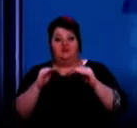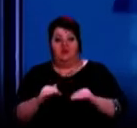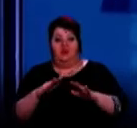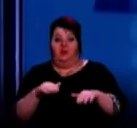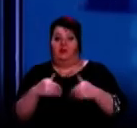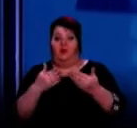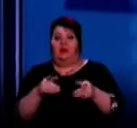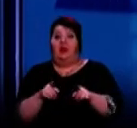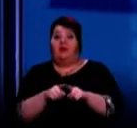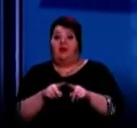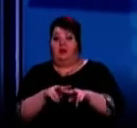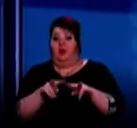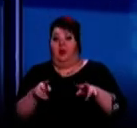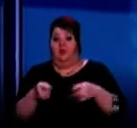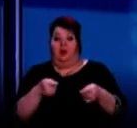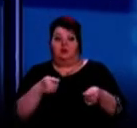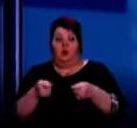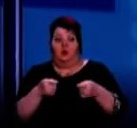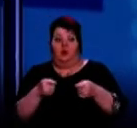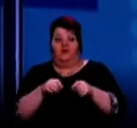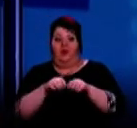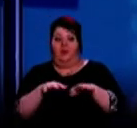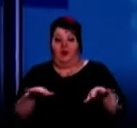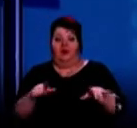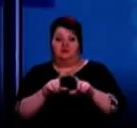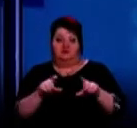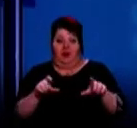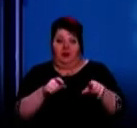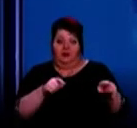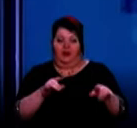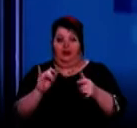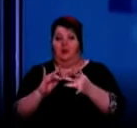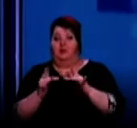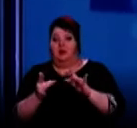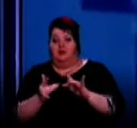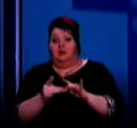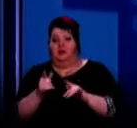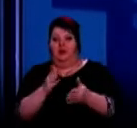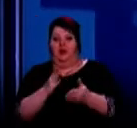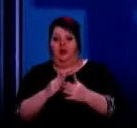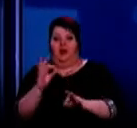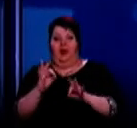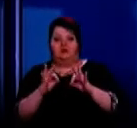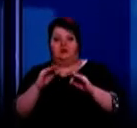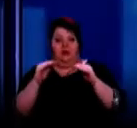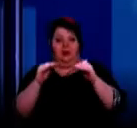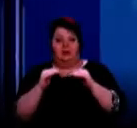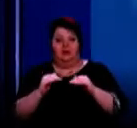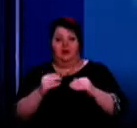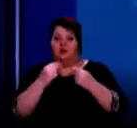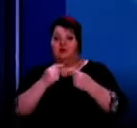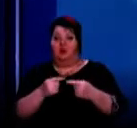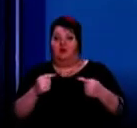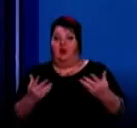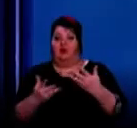як і в торгових мережах, в реальних, да, так само, як і в онлайн-мережах, існують акційні товари. То якщо